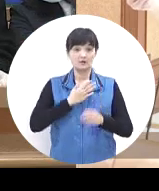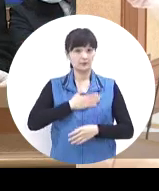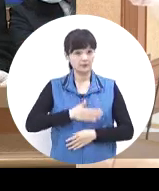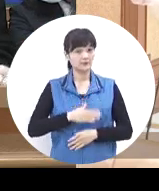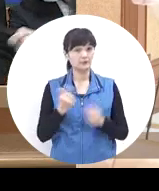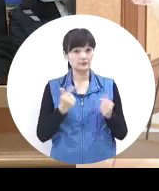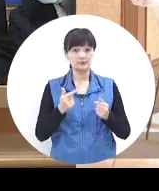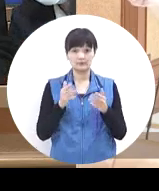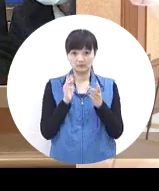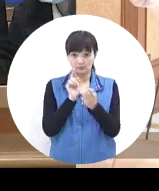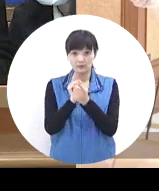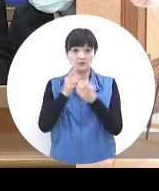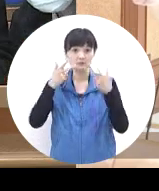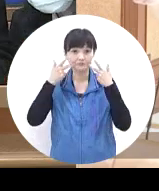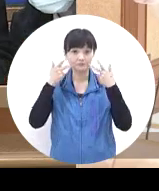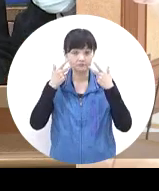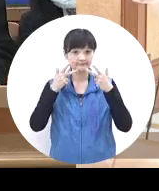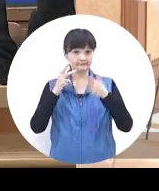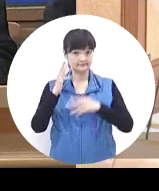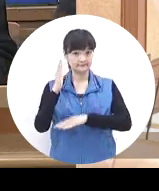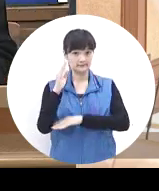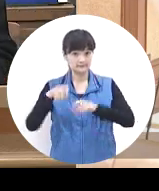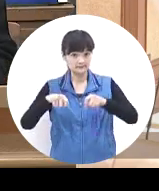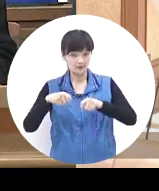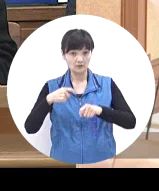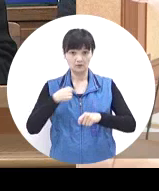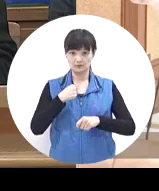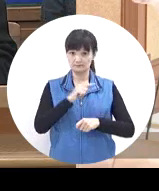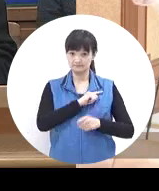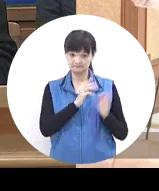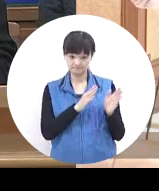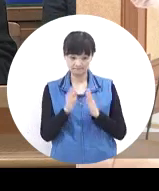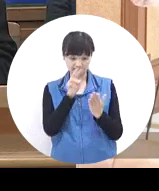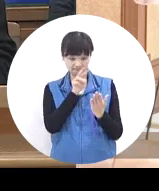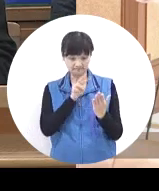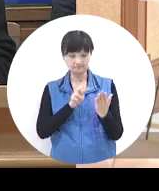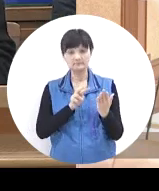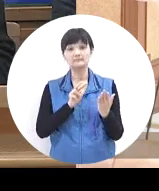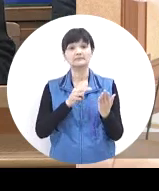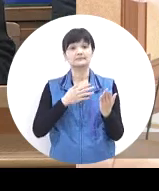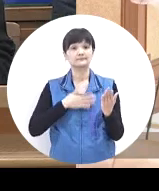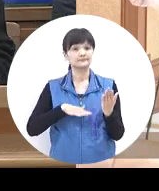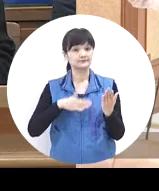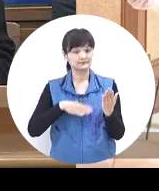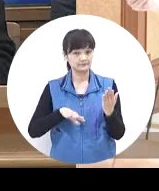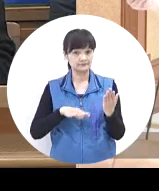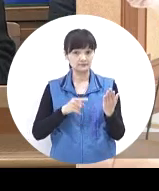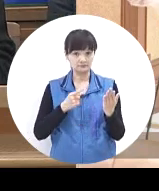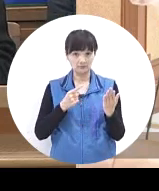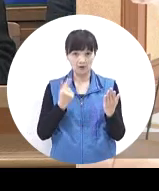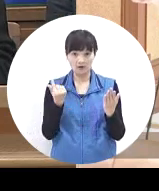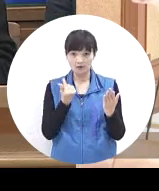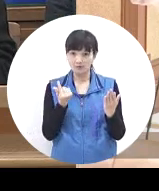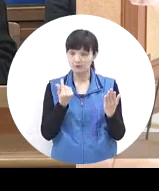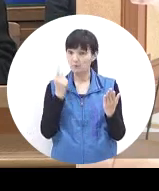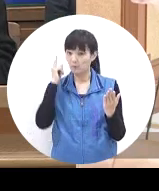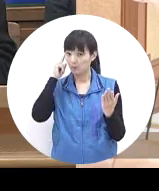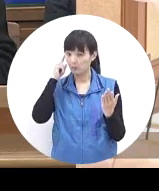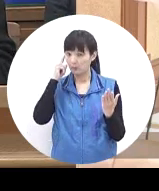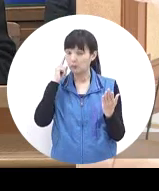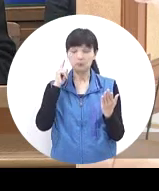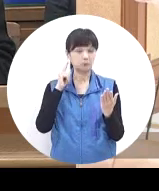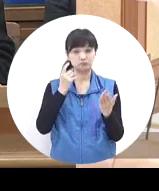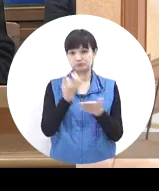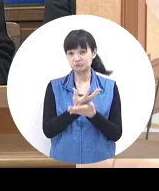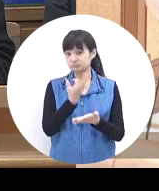呢，我跟我的团队已经整理好了。大致上来看，我必须要说 need to be improved， 有待加